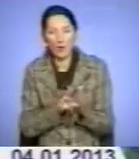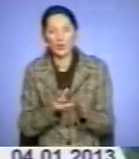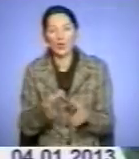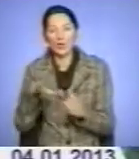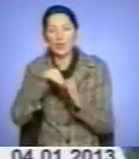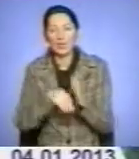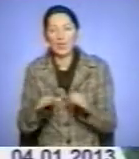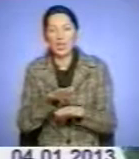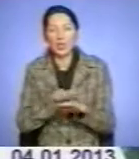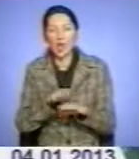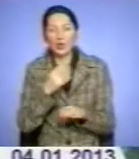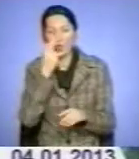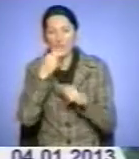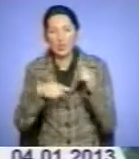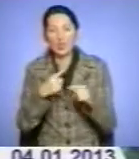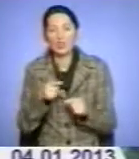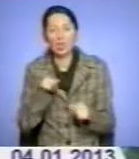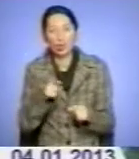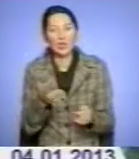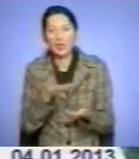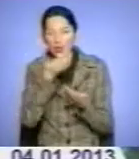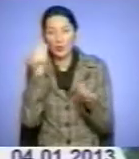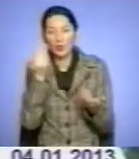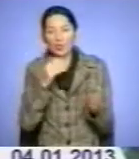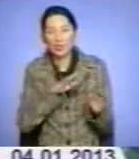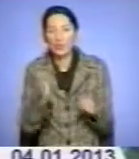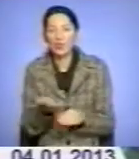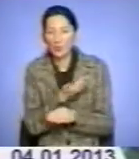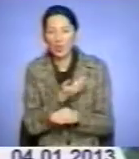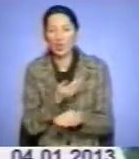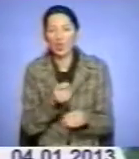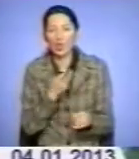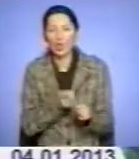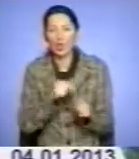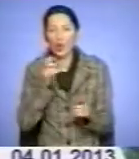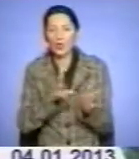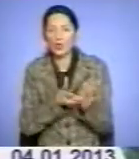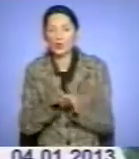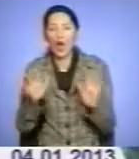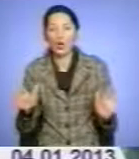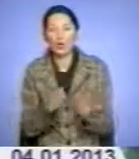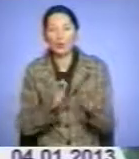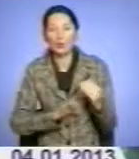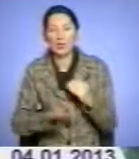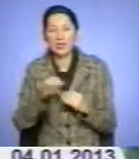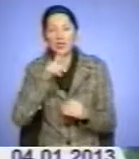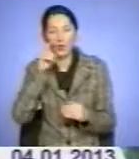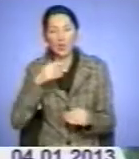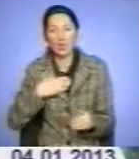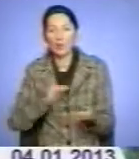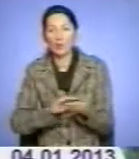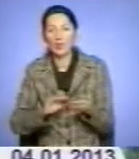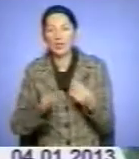дещо призабуті або ж зовсім відмінні. Цього Різдва вони колядуватимуть на Східній Україні. Наші кореспонденти спілкувалися